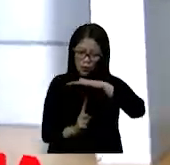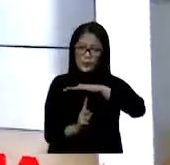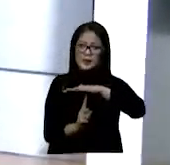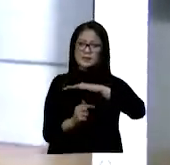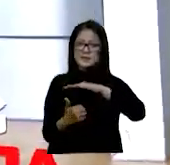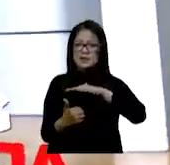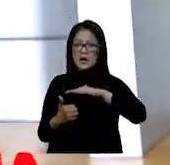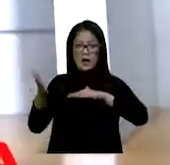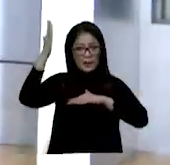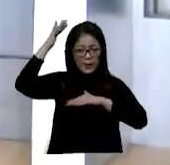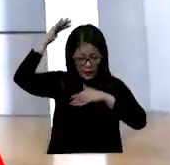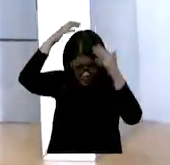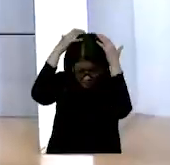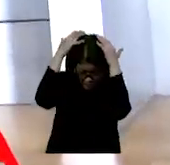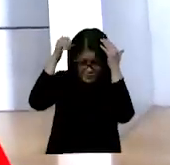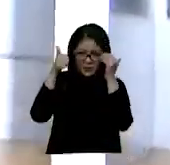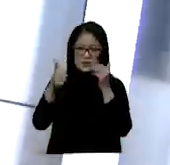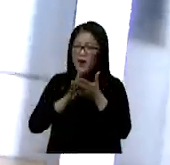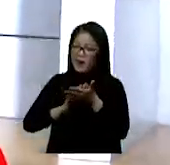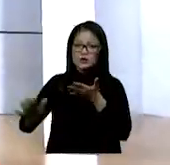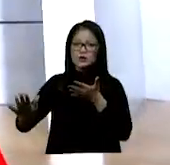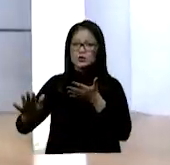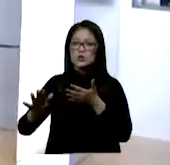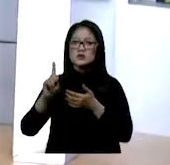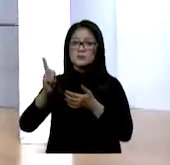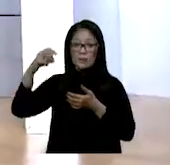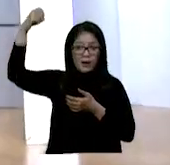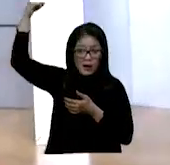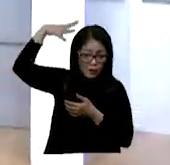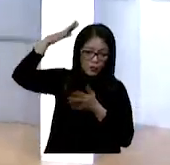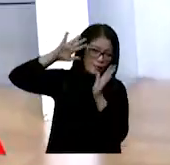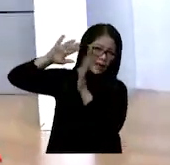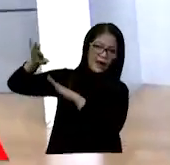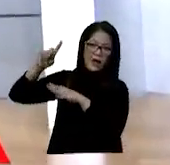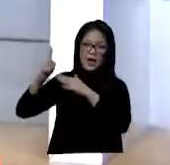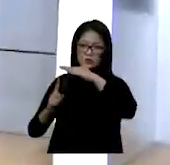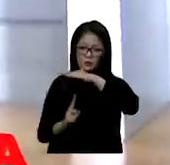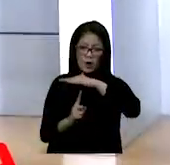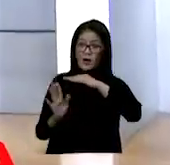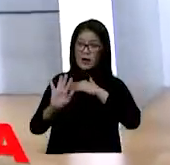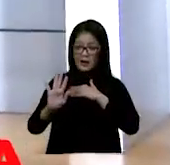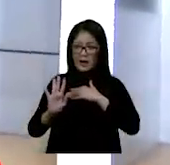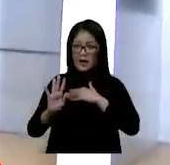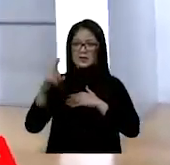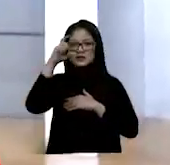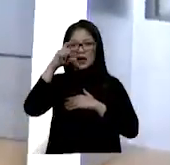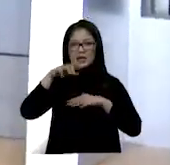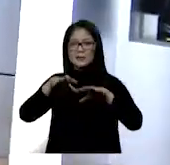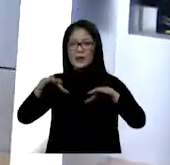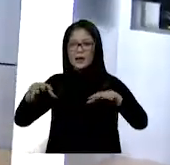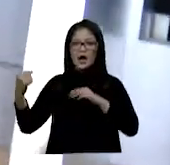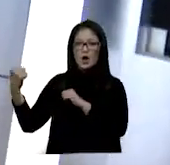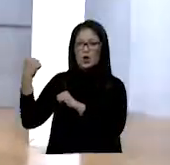akan terlindungi dari reruntuhan atap maupun lampu-lampu. Nah, ini juga akan membantu Anda untuk terlindung dari bahaya atau resiko cedera